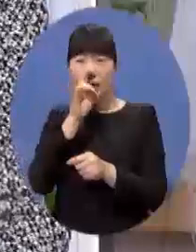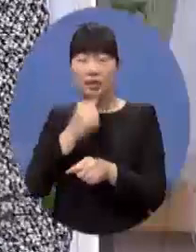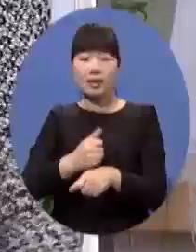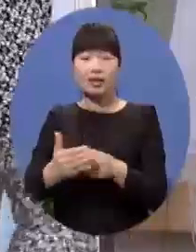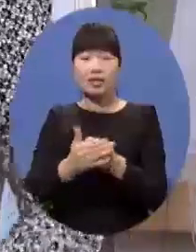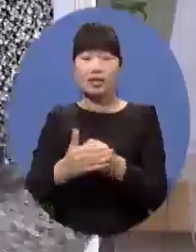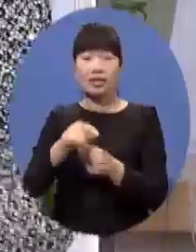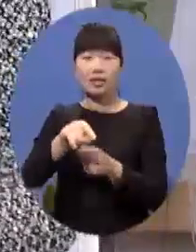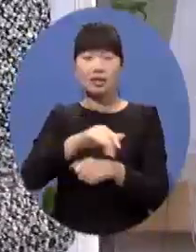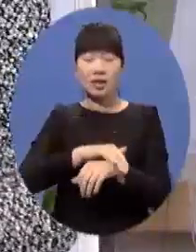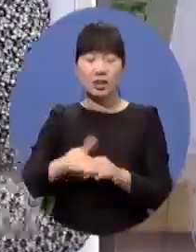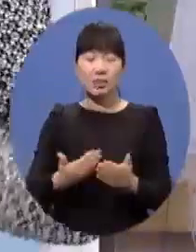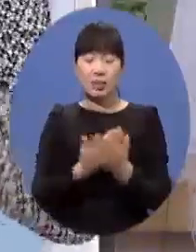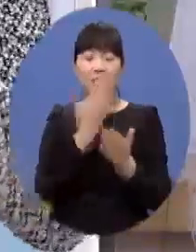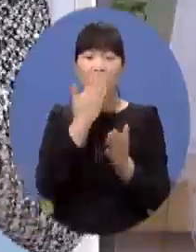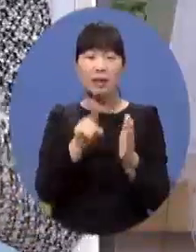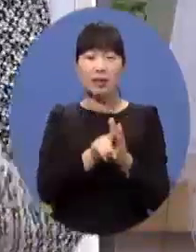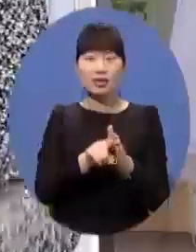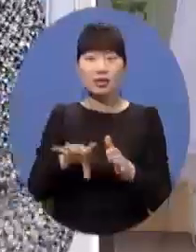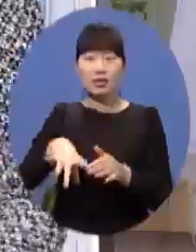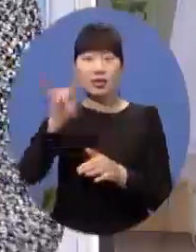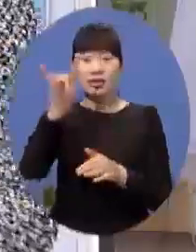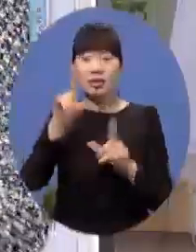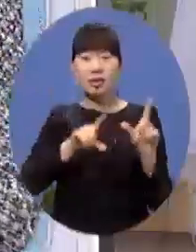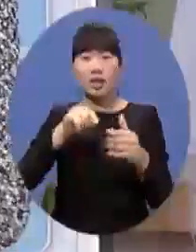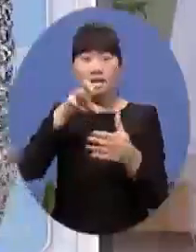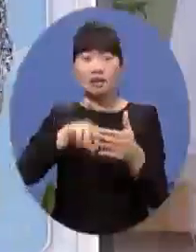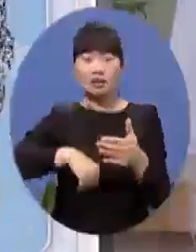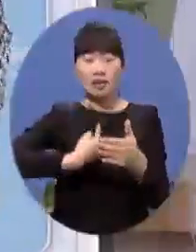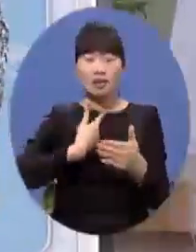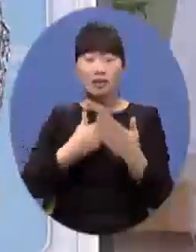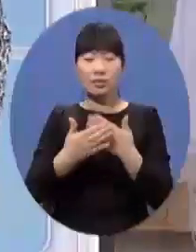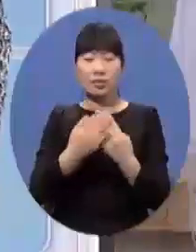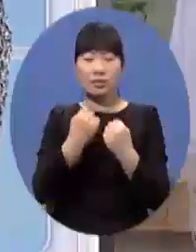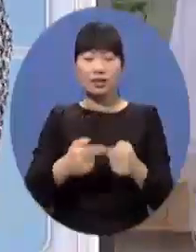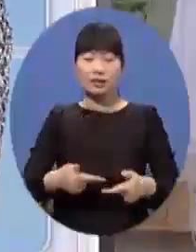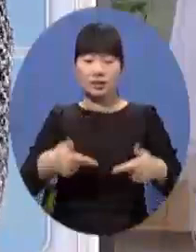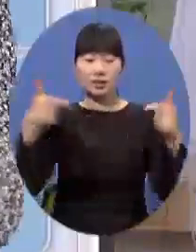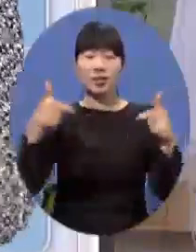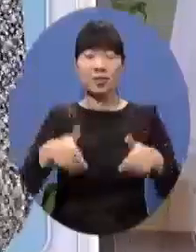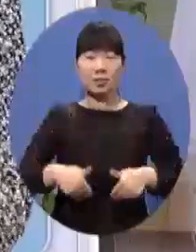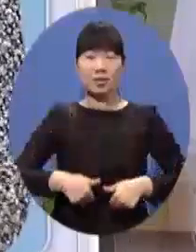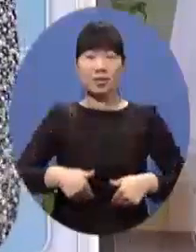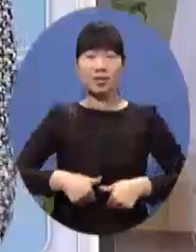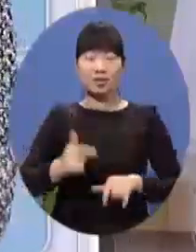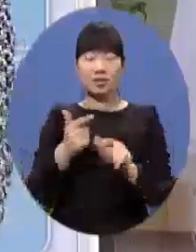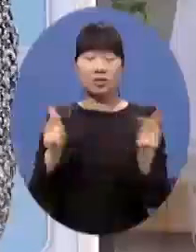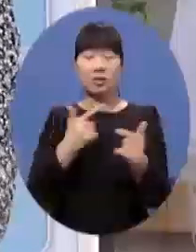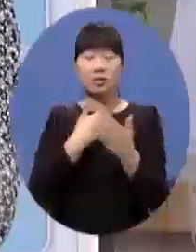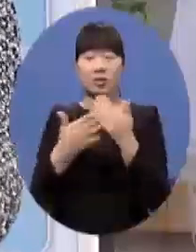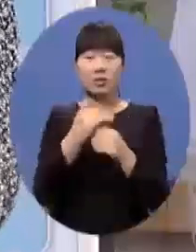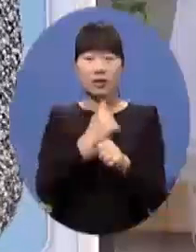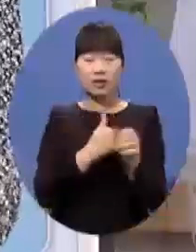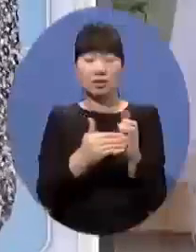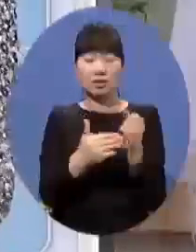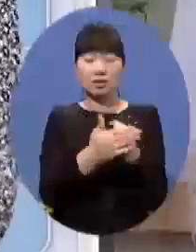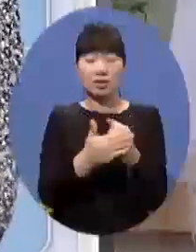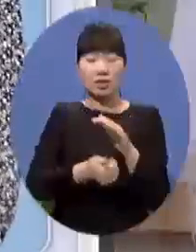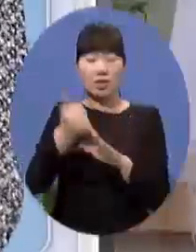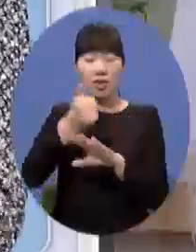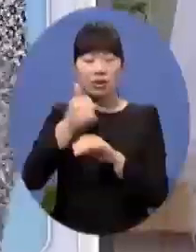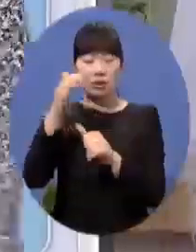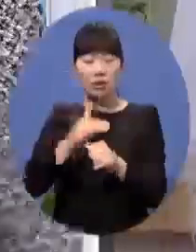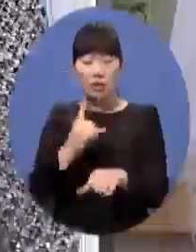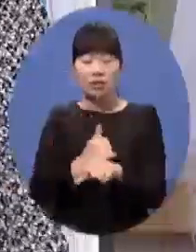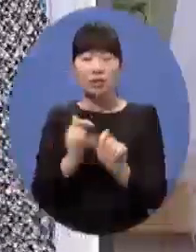그래서 이것이 잘 발달되려면 일단 아이가 생활 속에서 자기 경험이 많아져야 돼요. 그래서 여러 가지 것들을 경험해서 성공하고